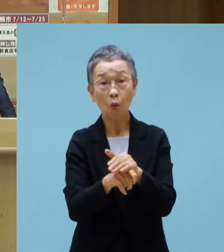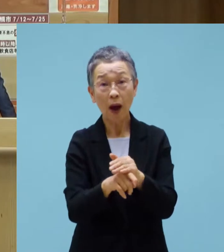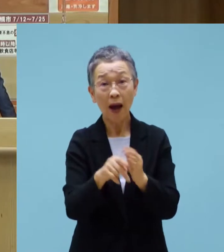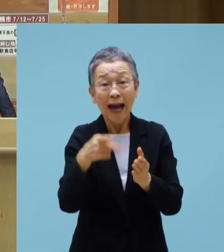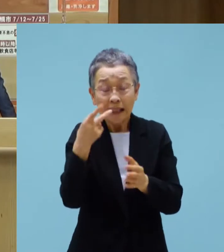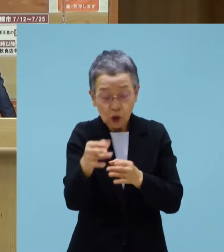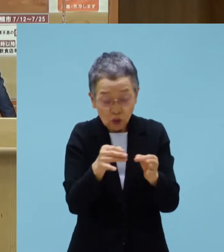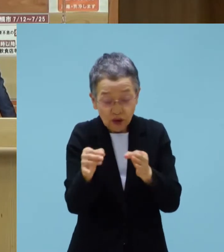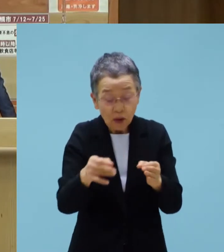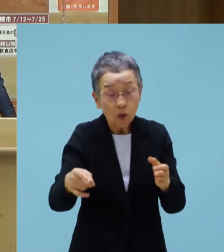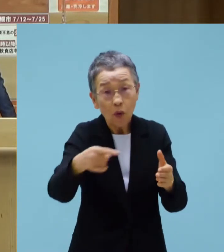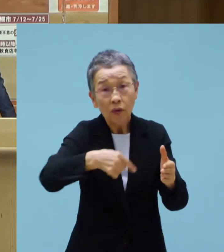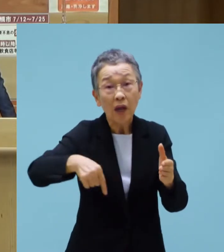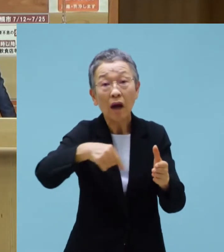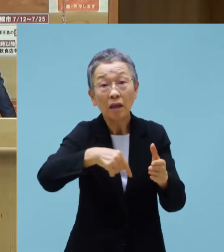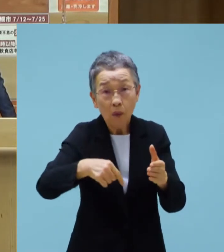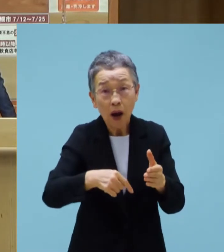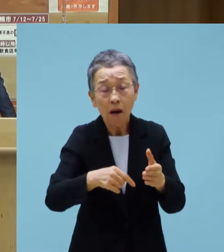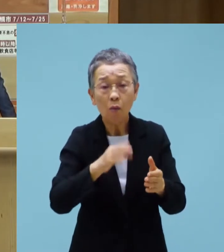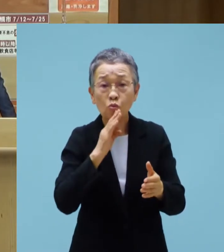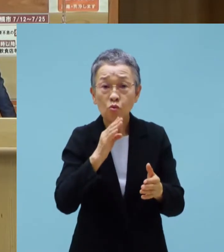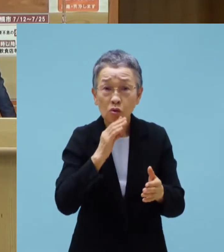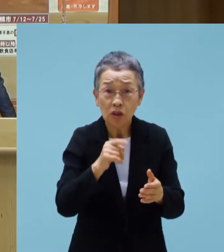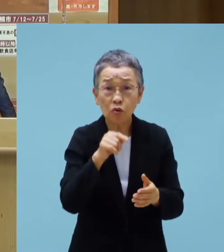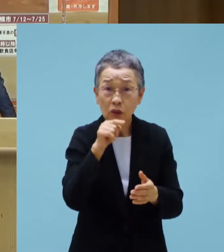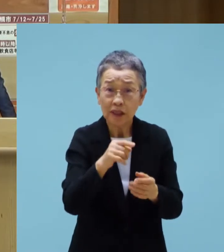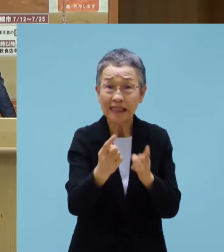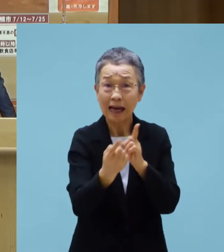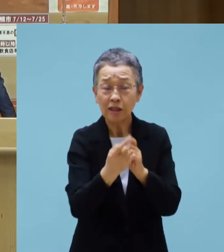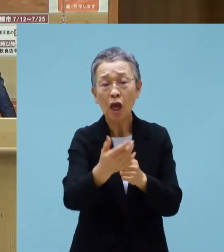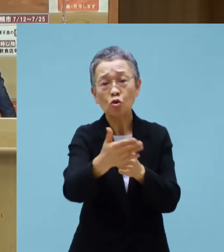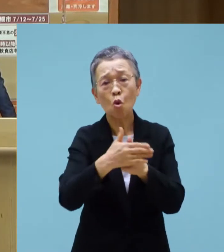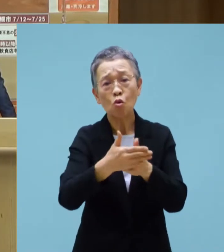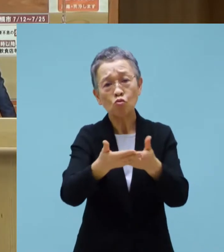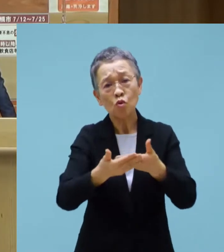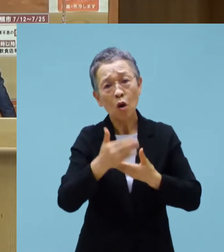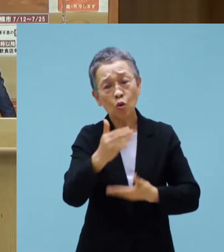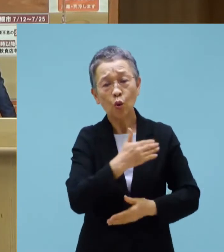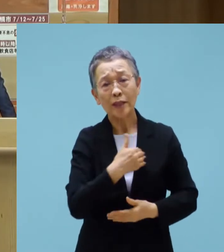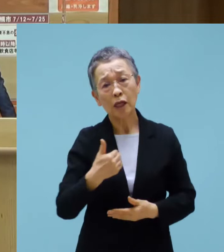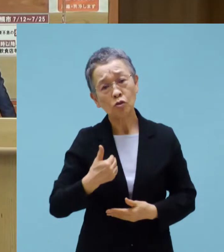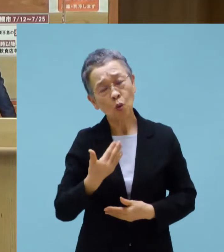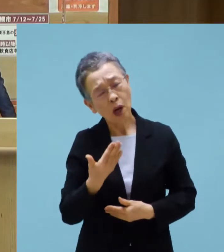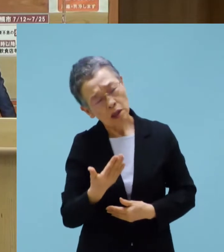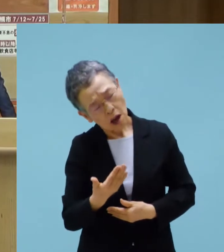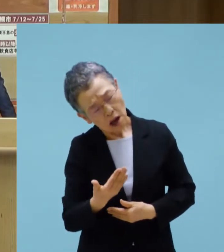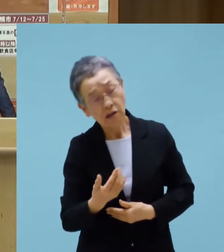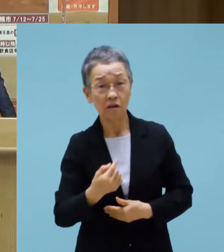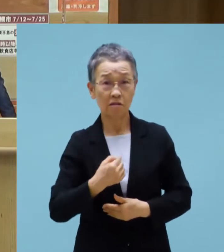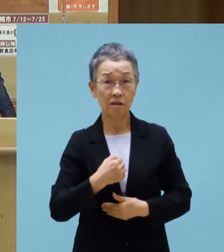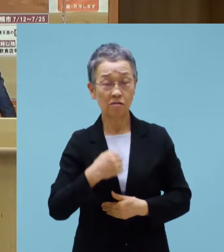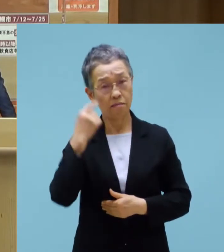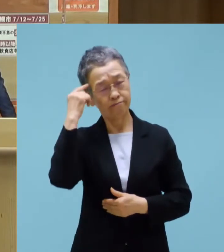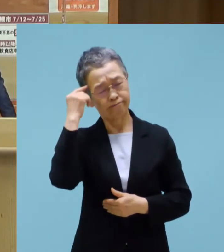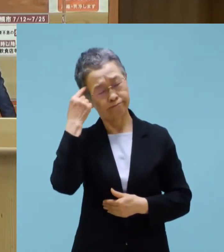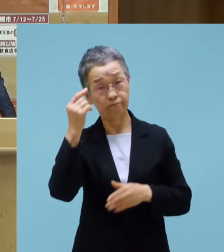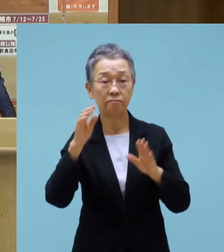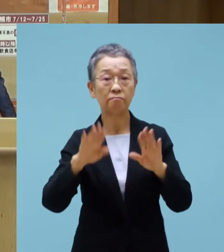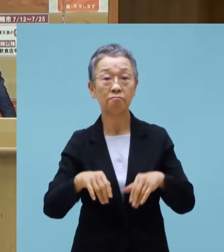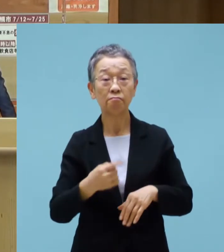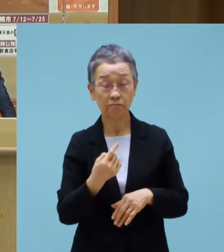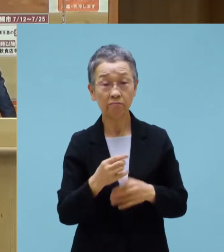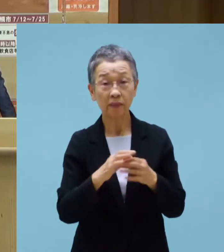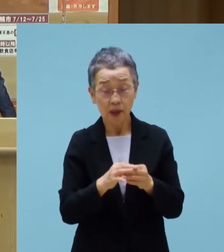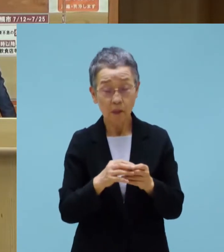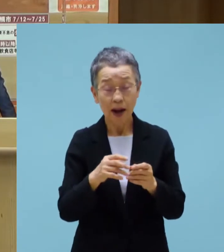で、果たして協力いただけるのかとかっていうのも私も考えました。また飲食店だけ